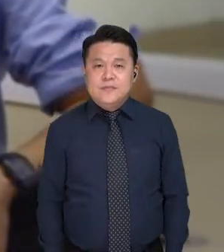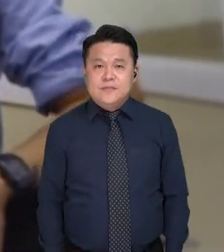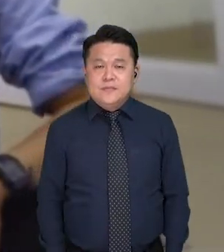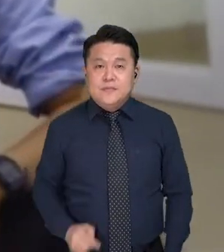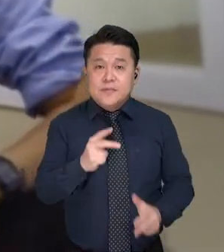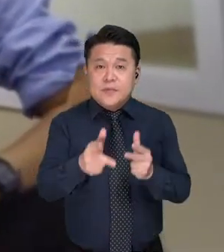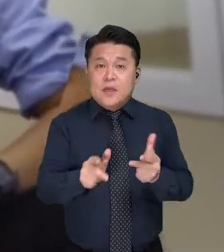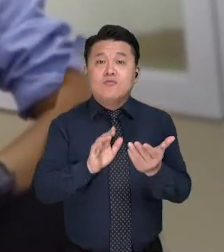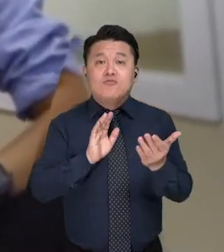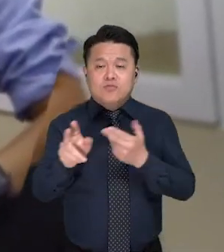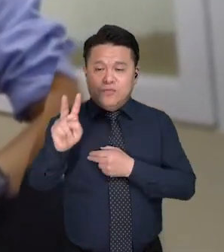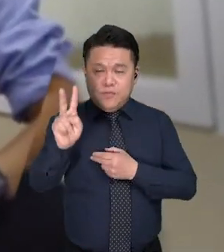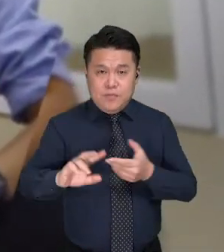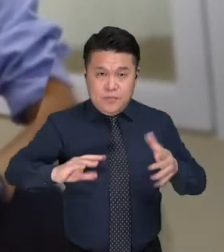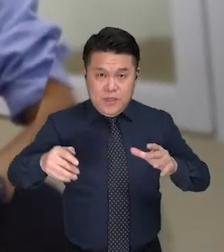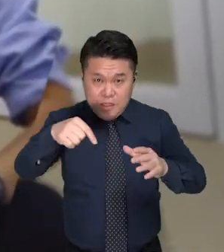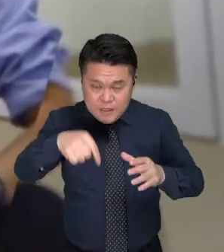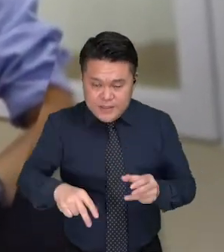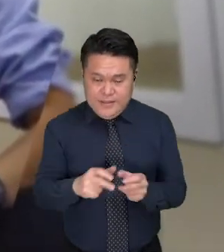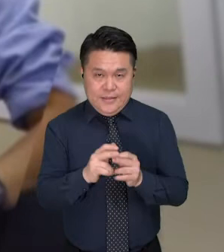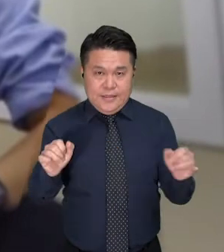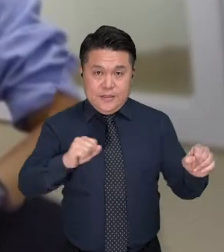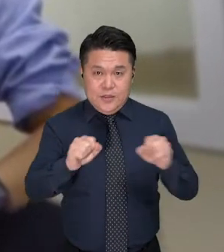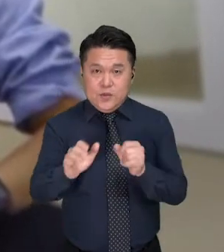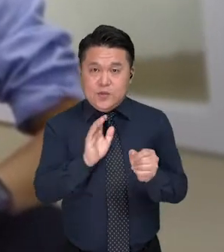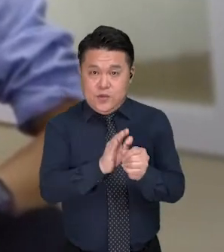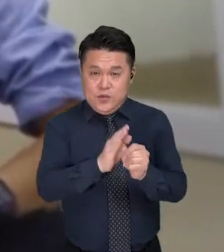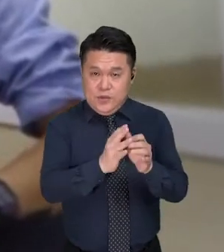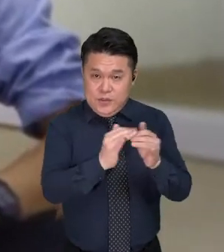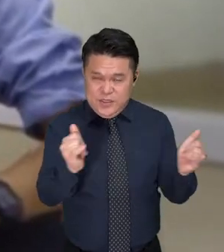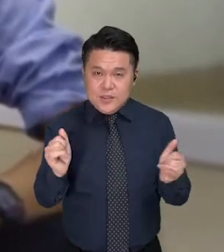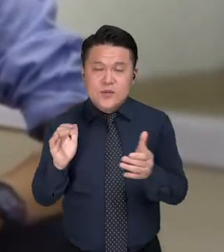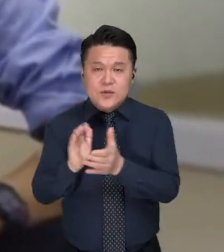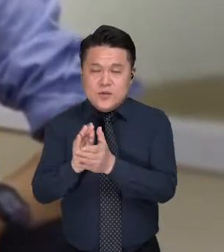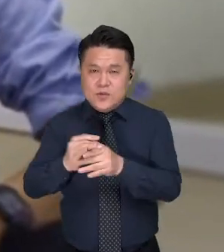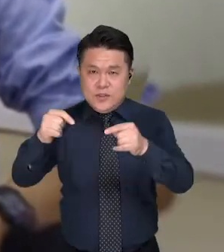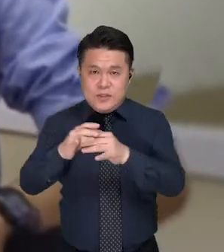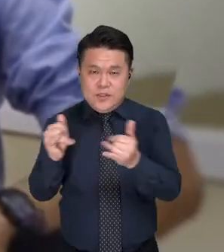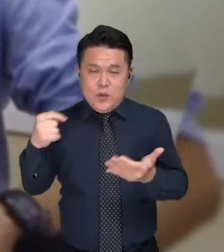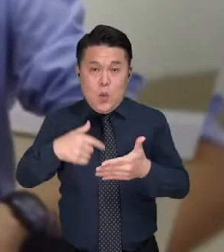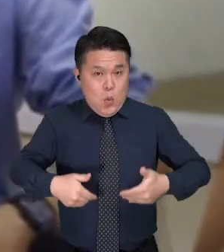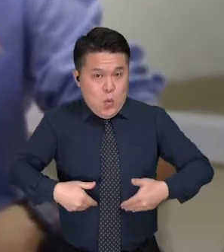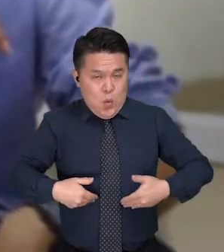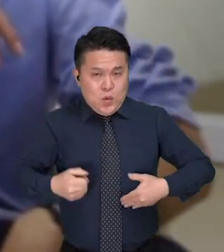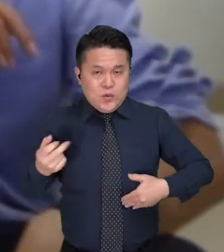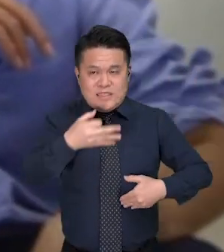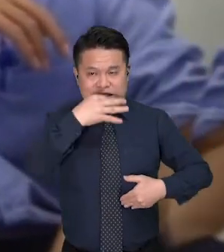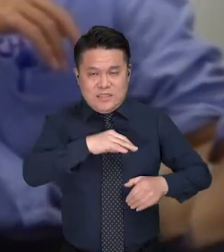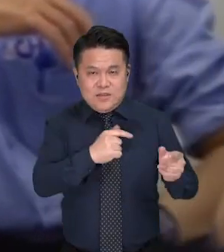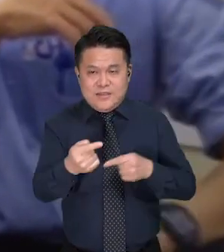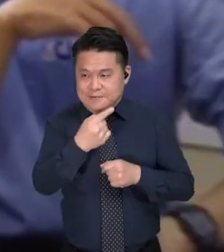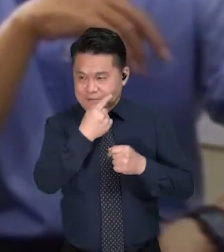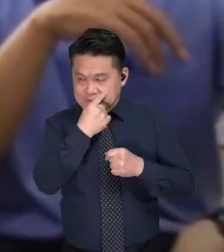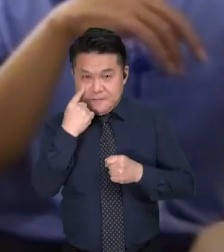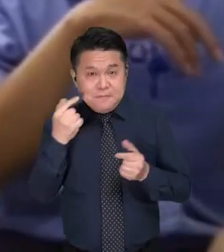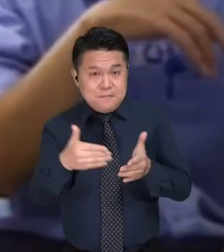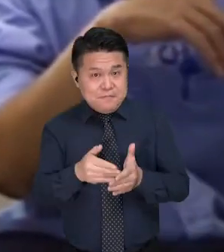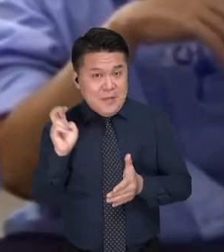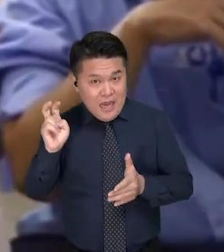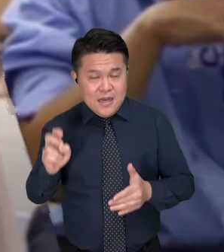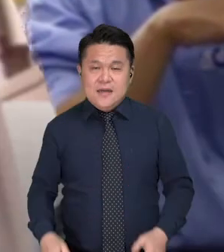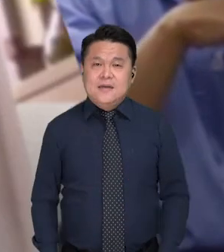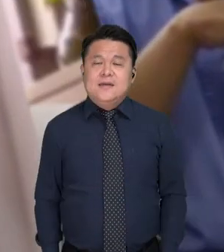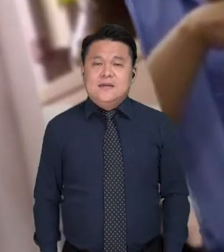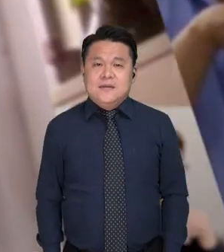것입니다. 이 사업을 통해 베트남 지역의 장애인 활동 지원사 및 동료 상담가 교육의 필요성과 효과성이 입증될